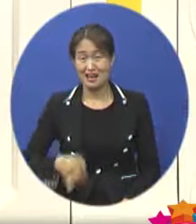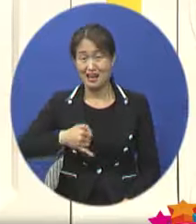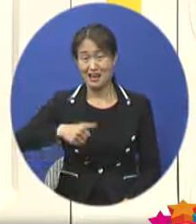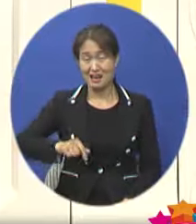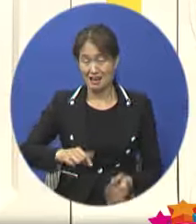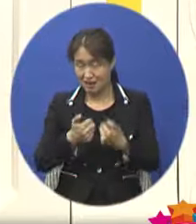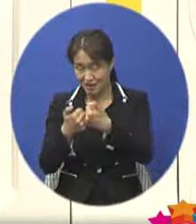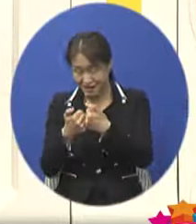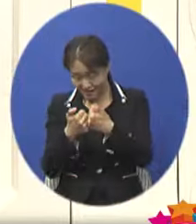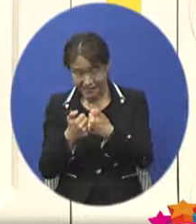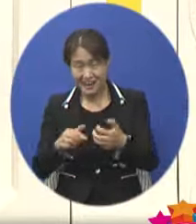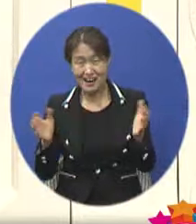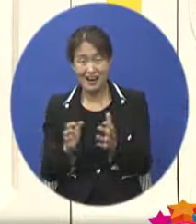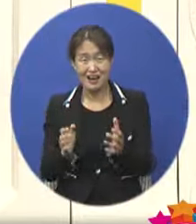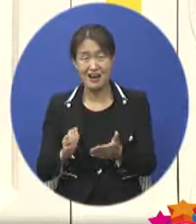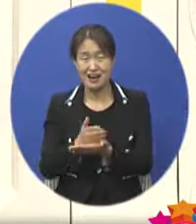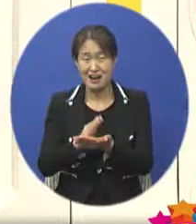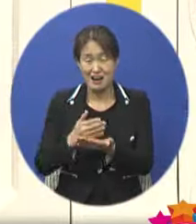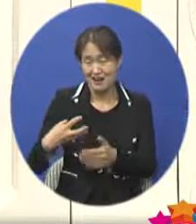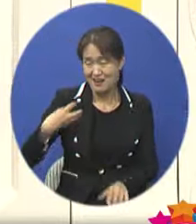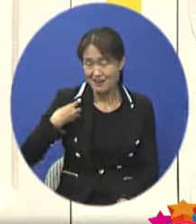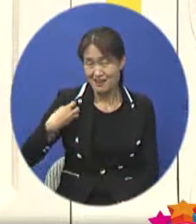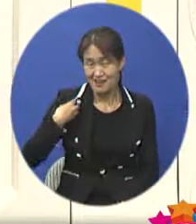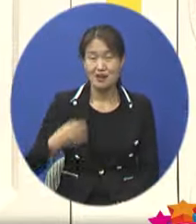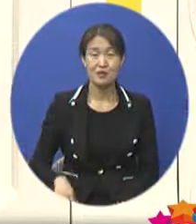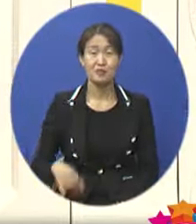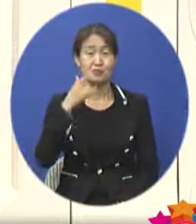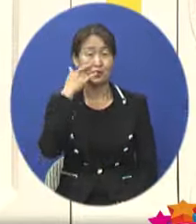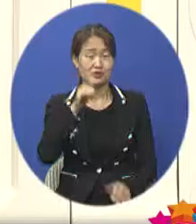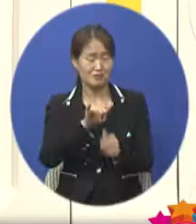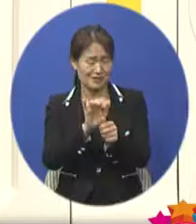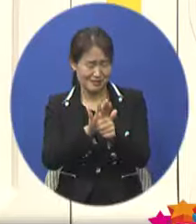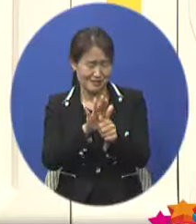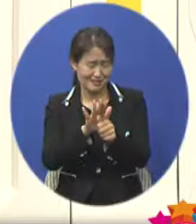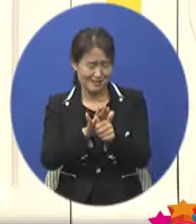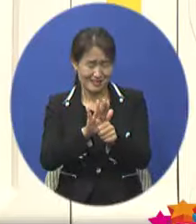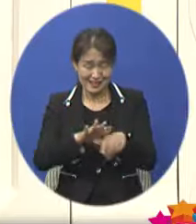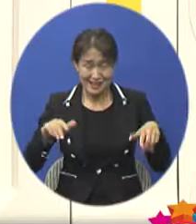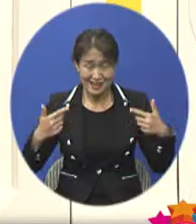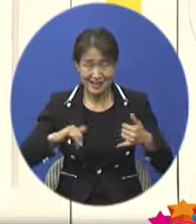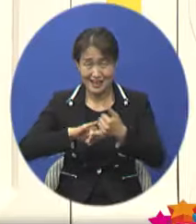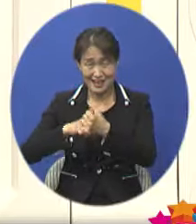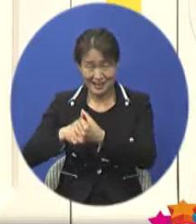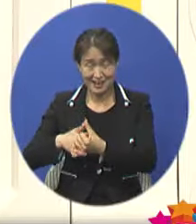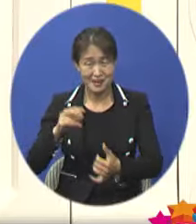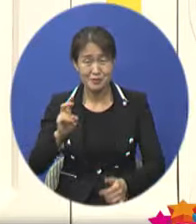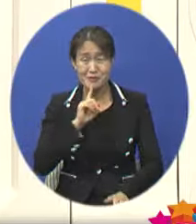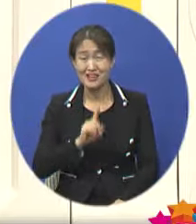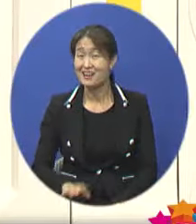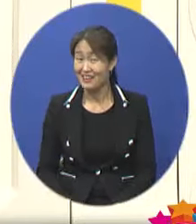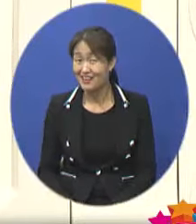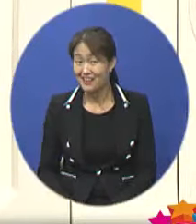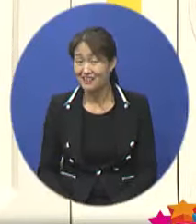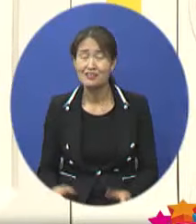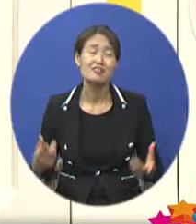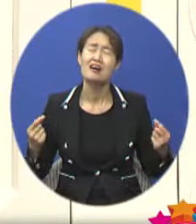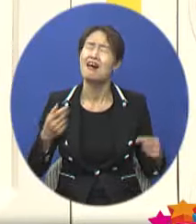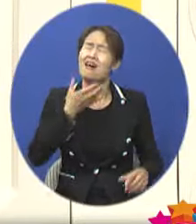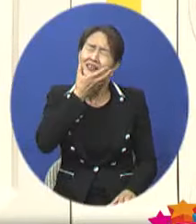자녀분들끼리 모여가지고 이렇게 자 분담해서 이렇게 어머니 아버지 부모님들한테 자라기로 이렇게 하셨나 봐요? 예, 네,